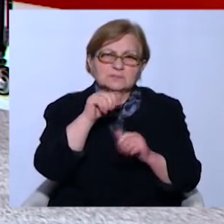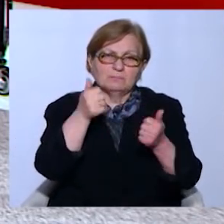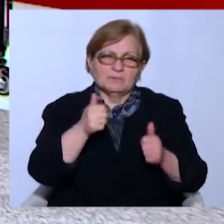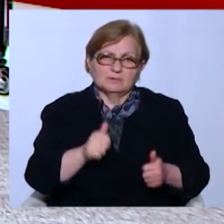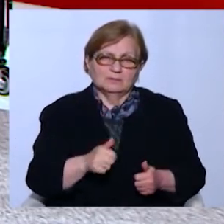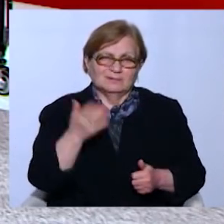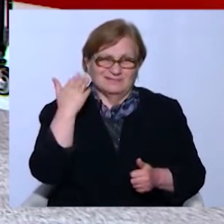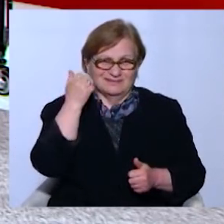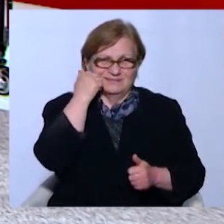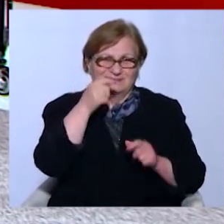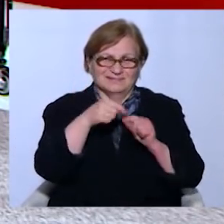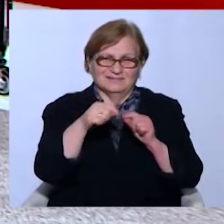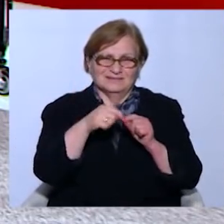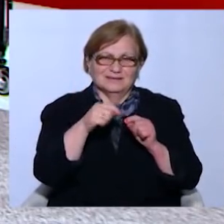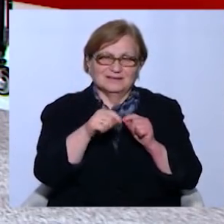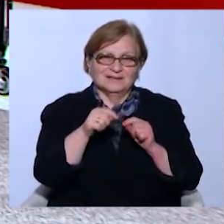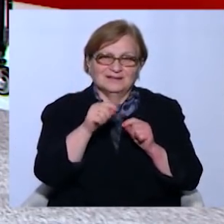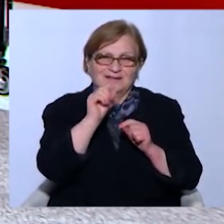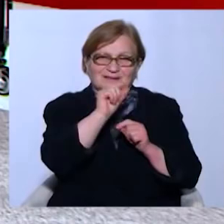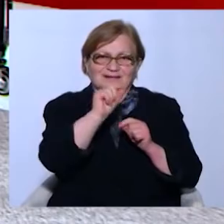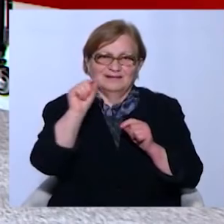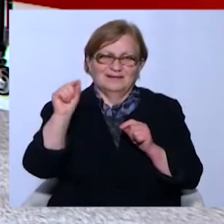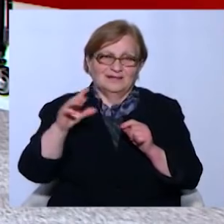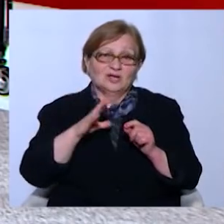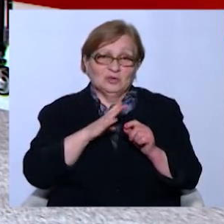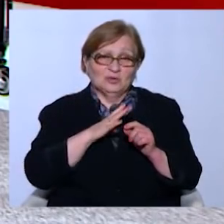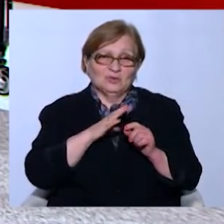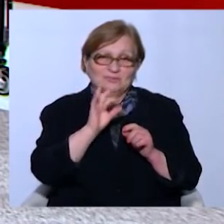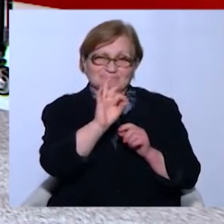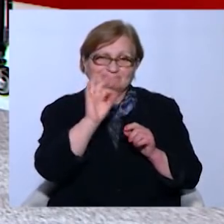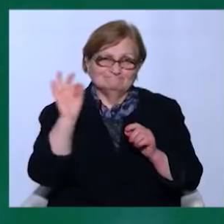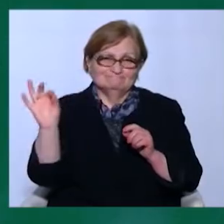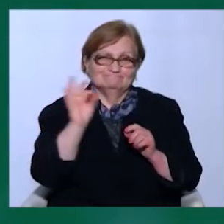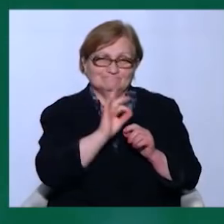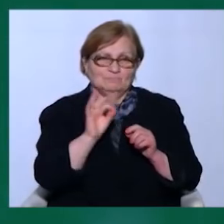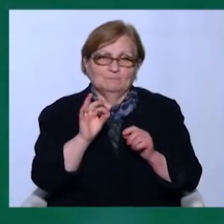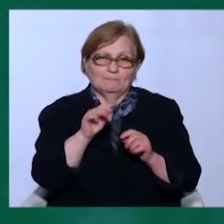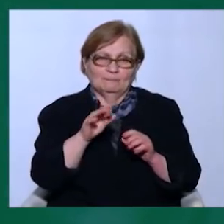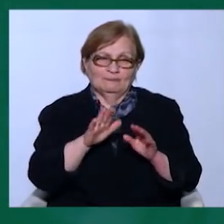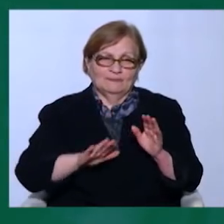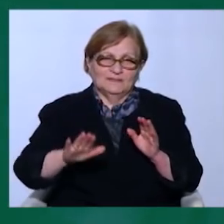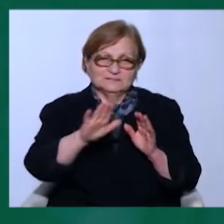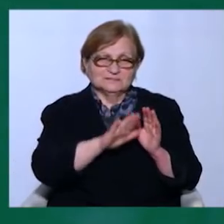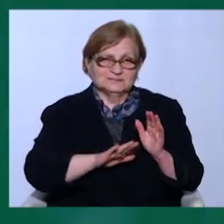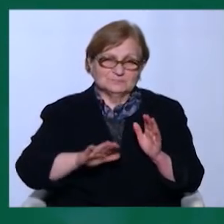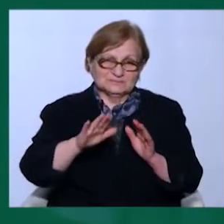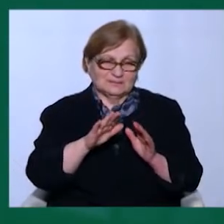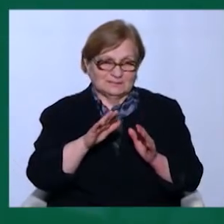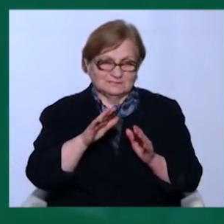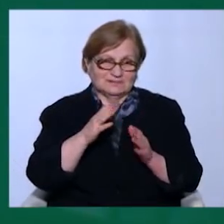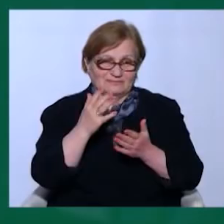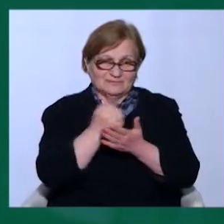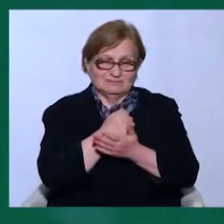ასანთის ღერებით ამოხსენით ერთი ძალიან მაგარი ამოცანა. პასუხს ვეძებდით სიბრტყეზე, მაგრამ